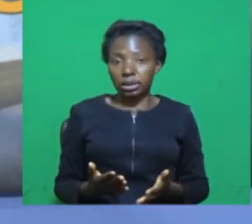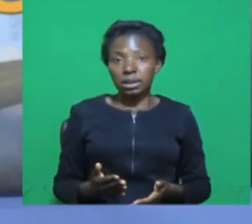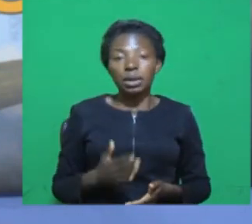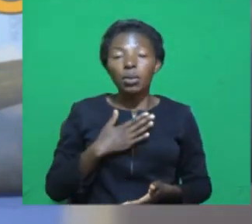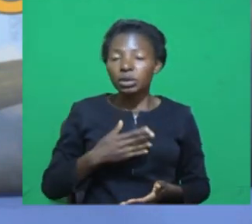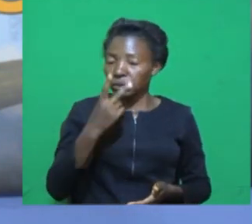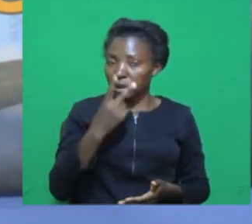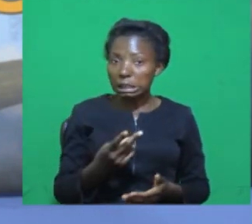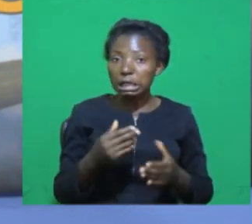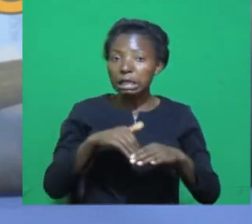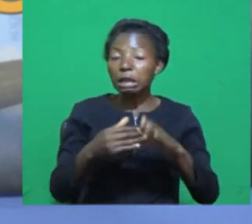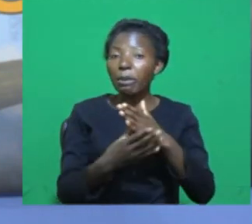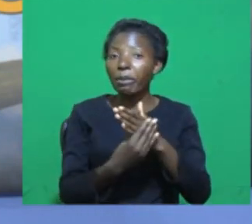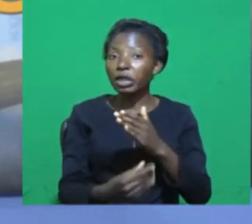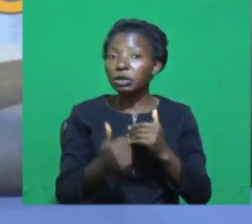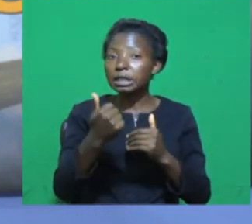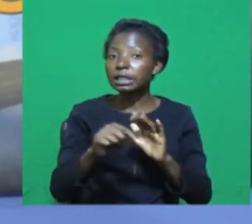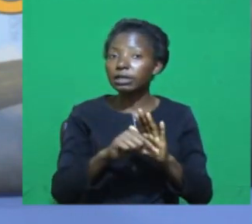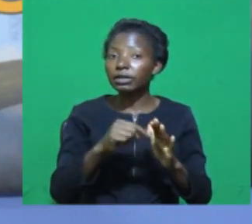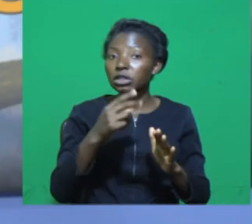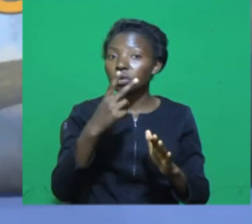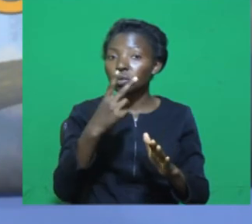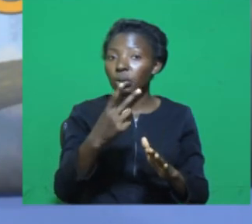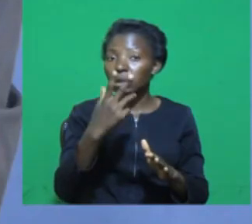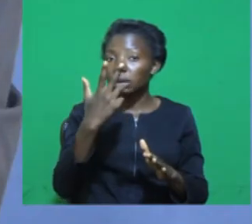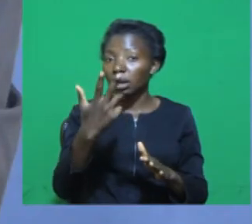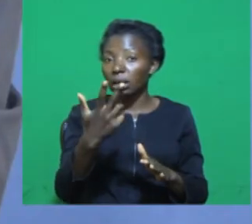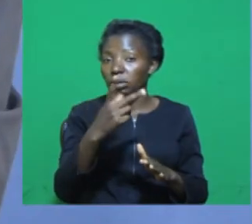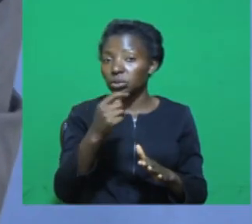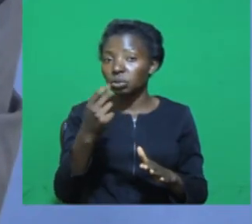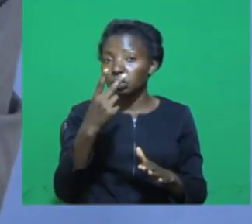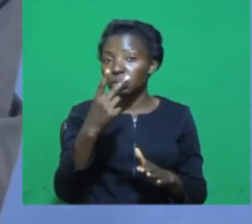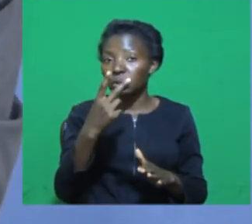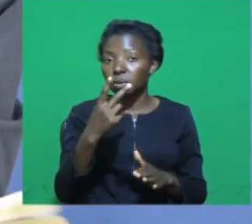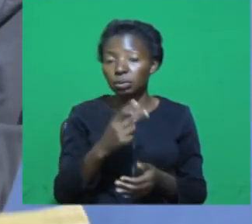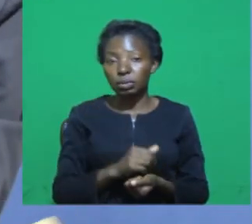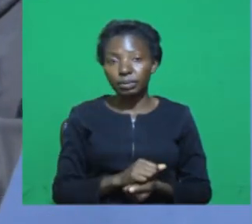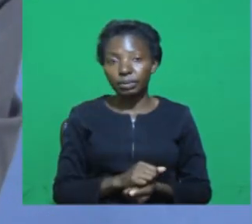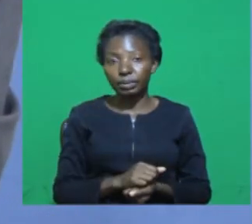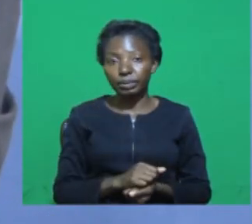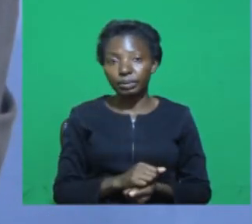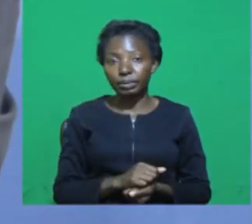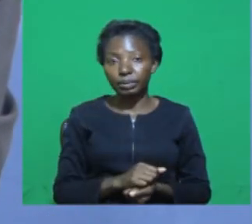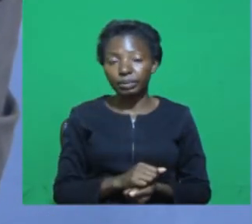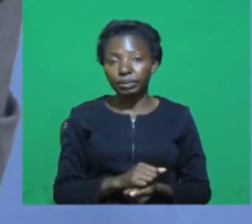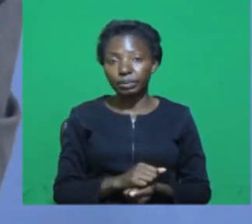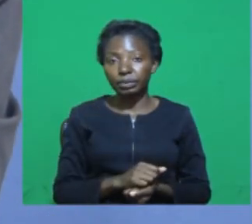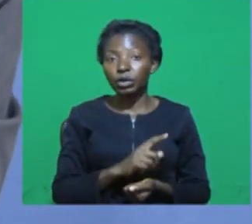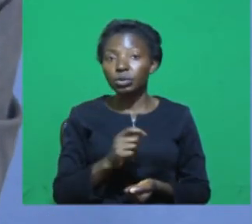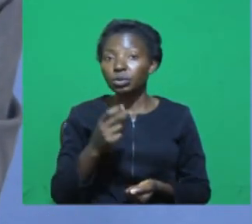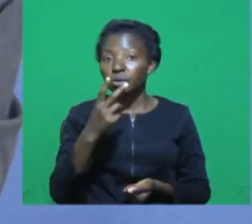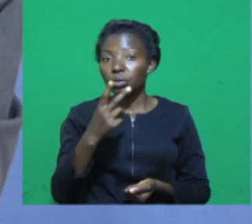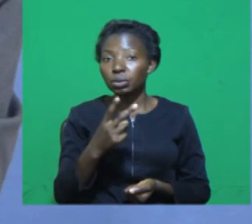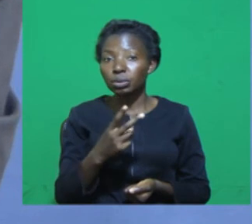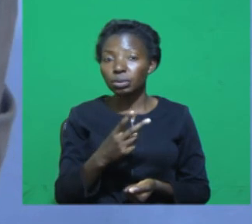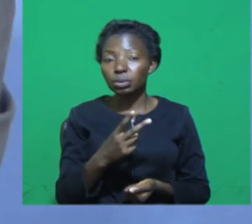sei pastor. Matthew 6 verse 28 to 23. Matthew 6 verse 28 to